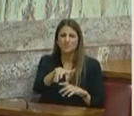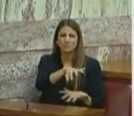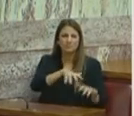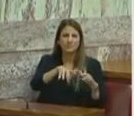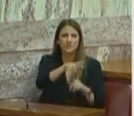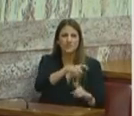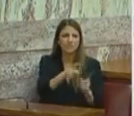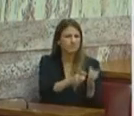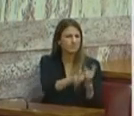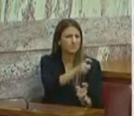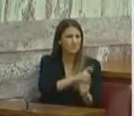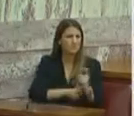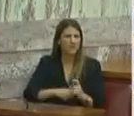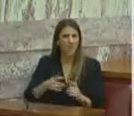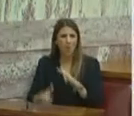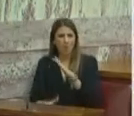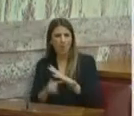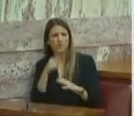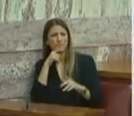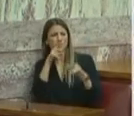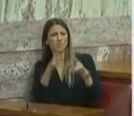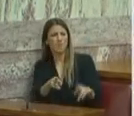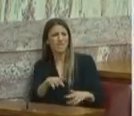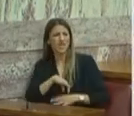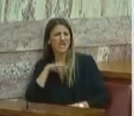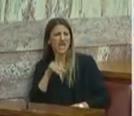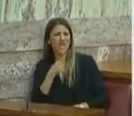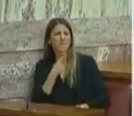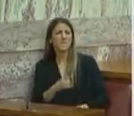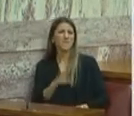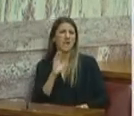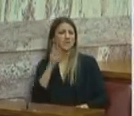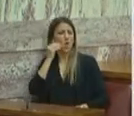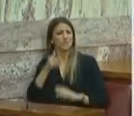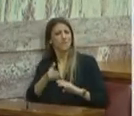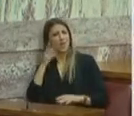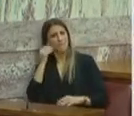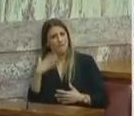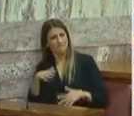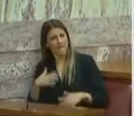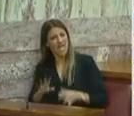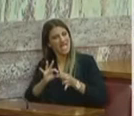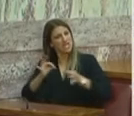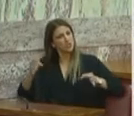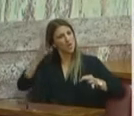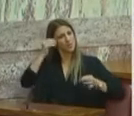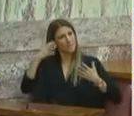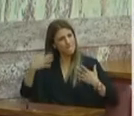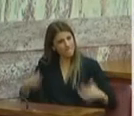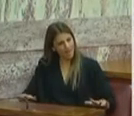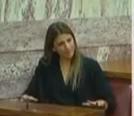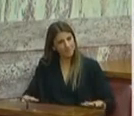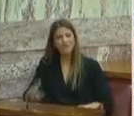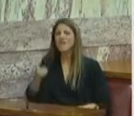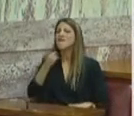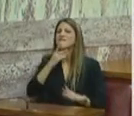Κύριε Λαγέ, τώρα εντάξει, τα ακούσαμε δεν όλα. Πειράζει, δεν είναι. Και από εσάς προηγούμενα και τώρα. Και τα ιστορικά στοιχεία και όλα. Οι διαρροές που υπάρχουν